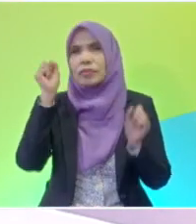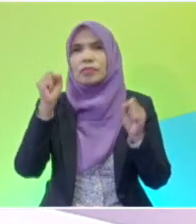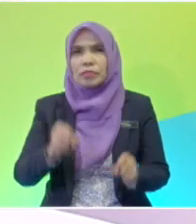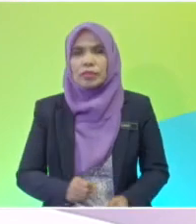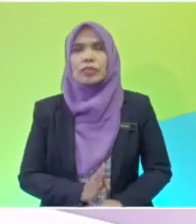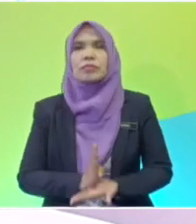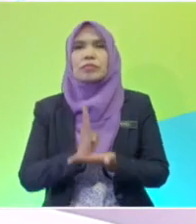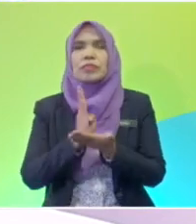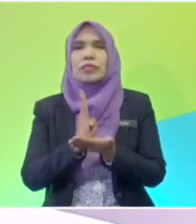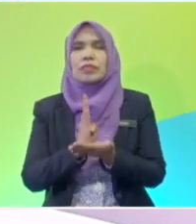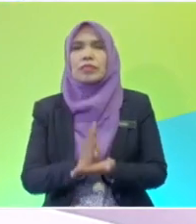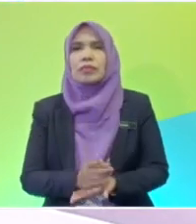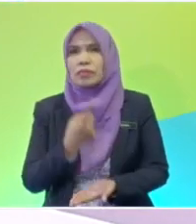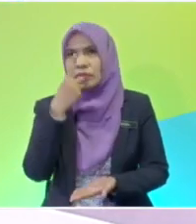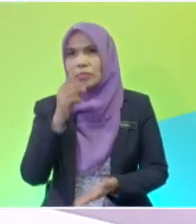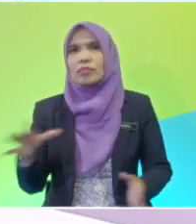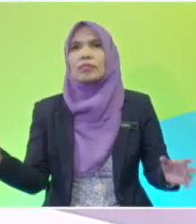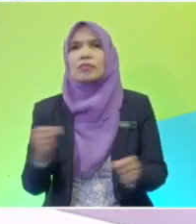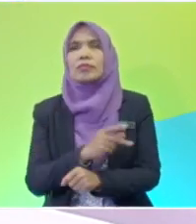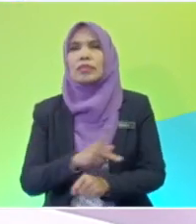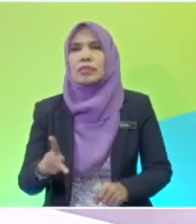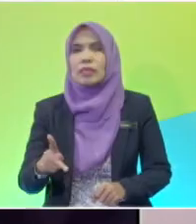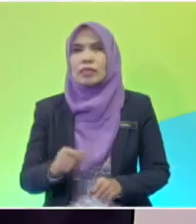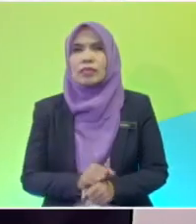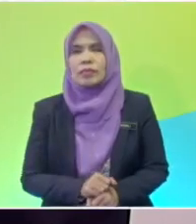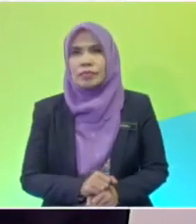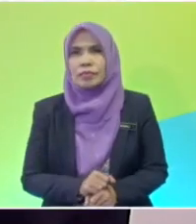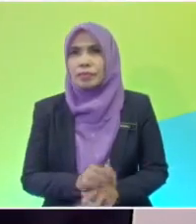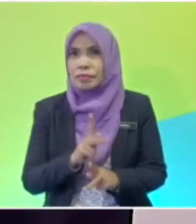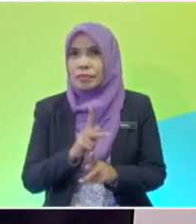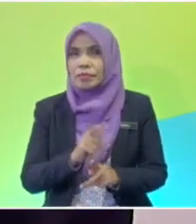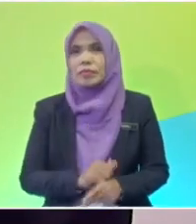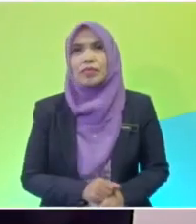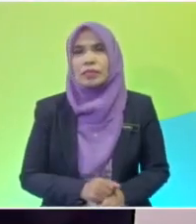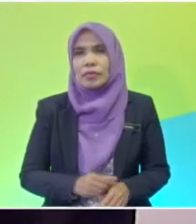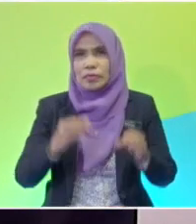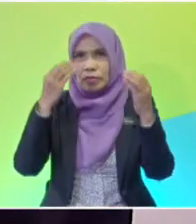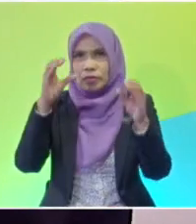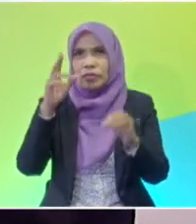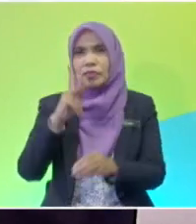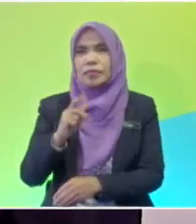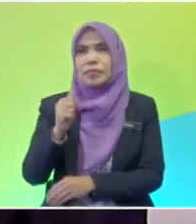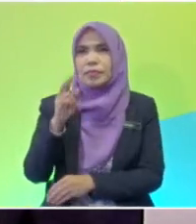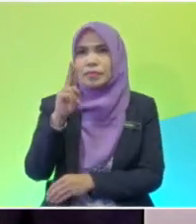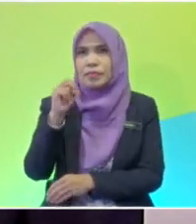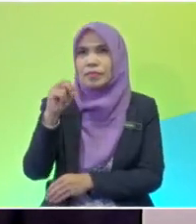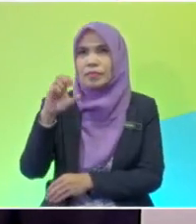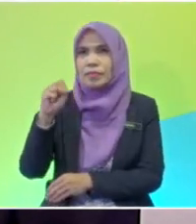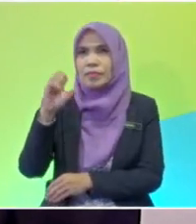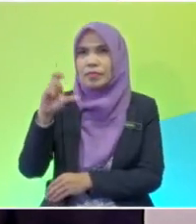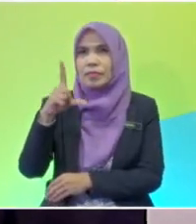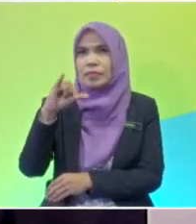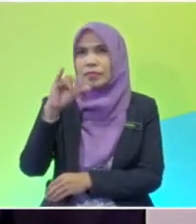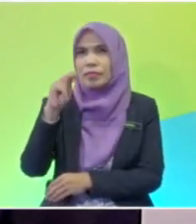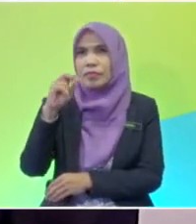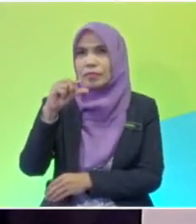peringatan Guru bimbingan kerja ini ini hitungannya buka masalah semuanya ini adalah untuk membantu anak-anak kita untuk pergi lebih jauh untuk melihat kebolehan dan apakah